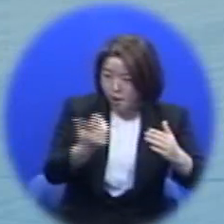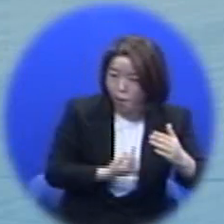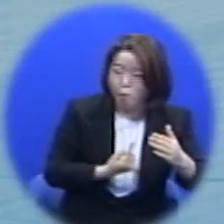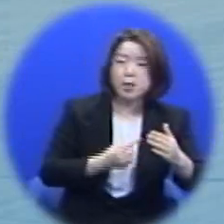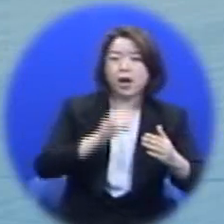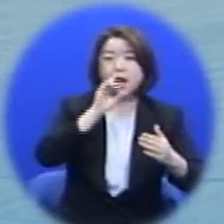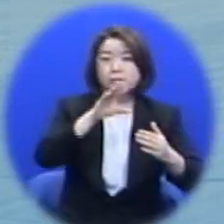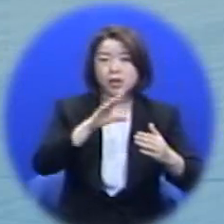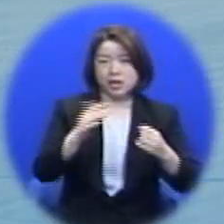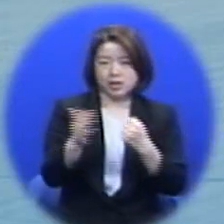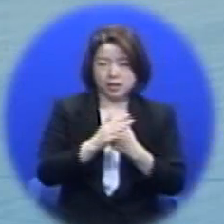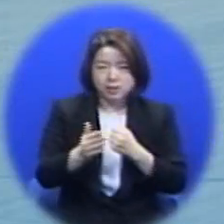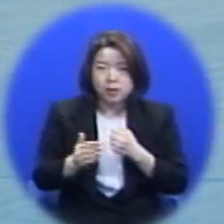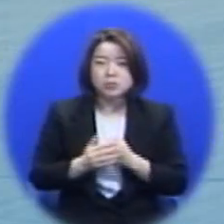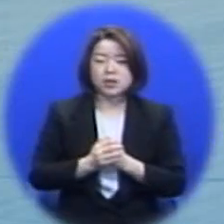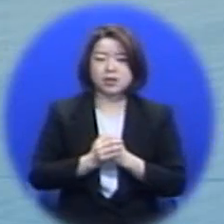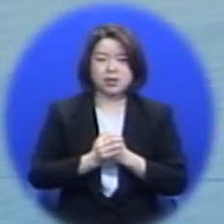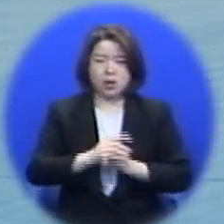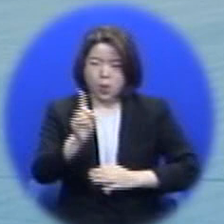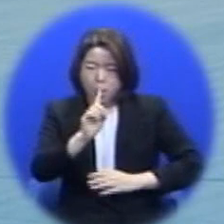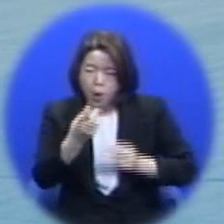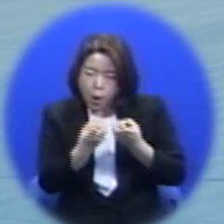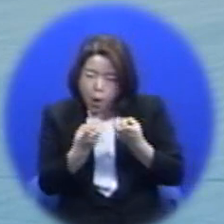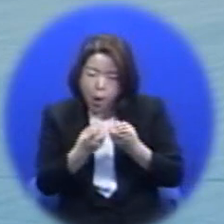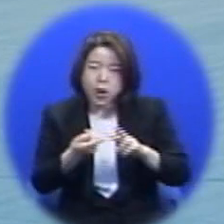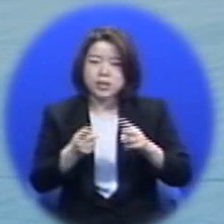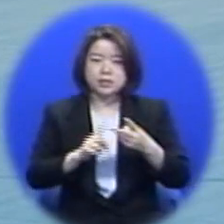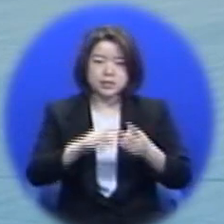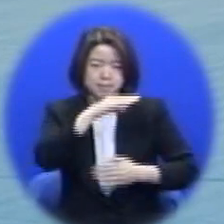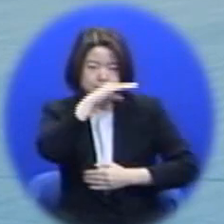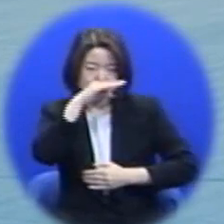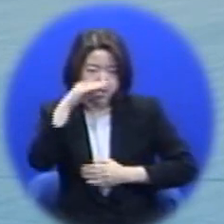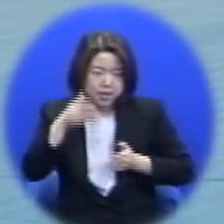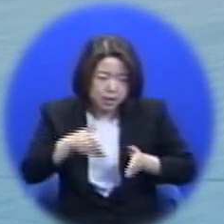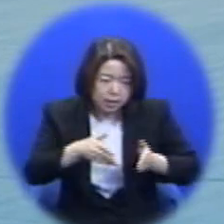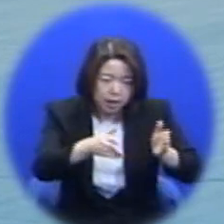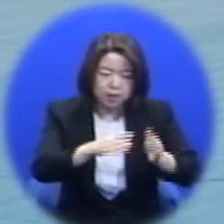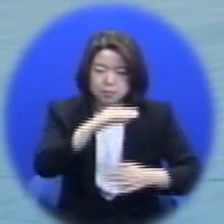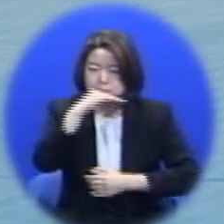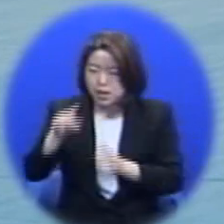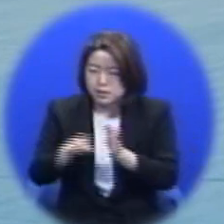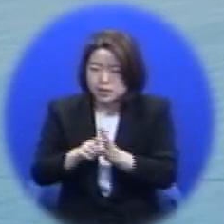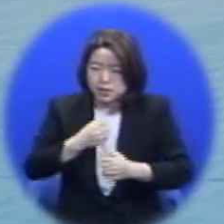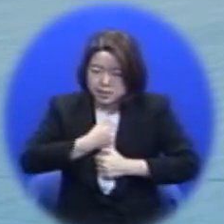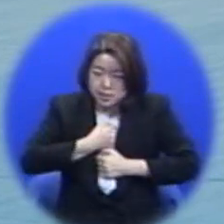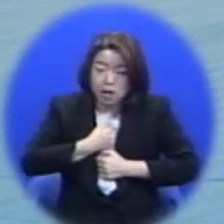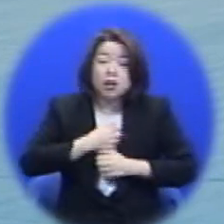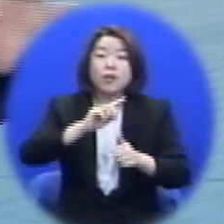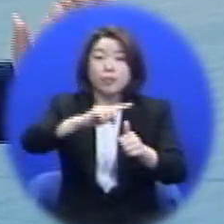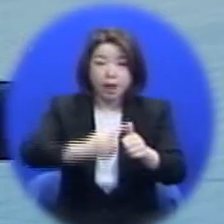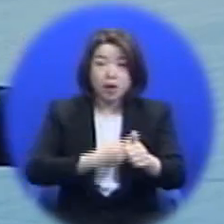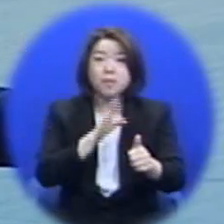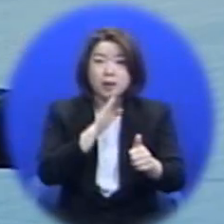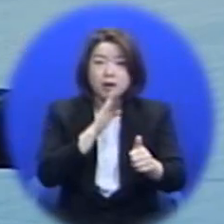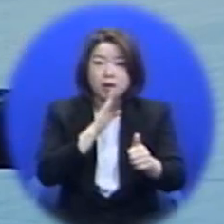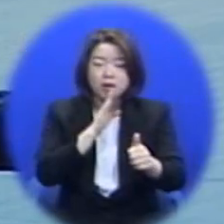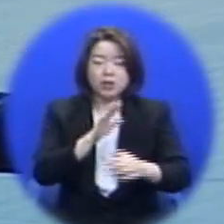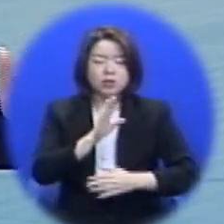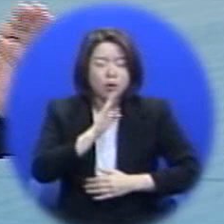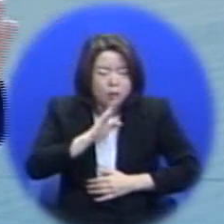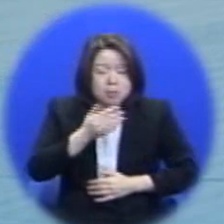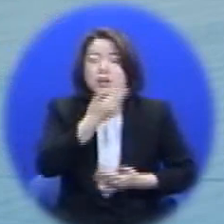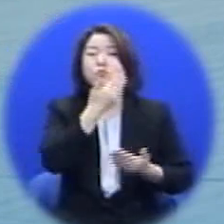어떻든지 올바른 길로 가야 되고 바른 신앙을 지켜야 하는 게 당연한 일입니다. 이건 너무너무